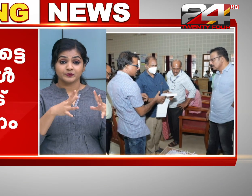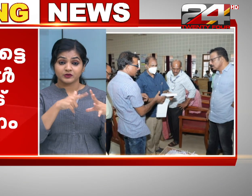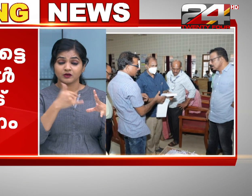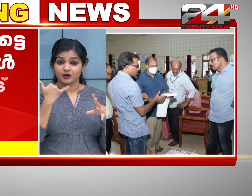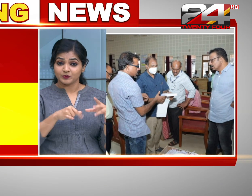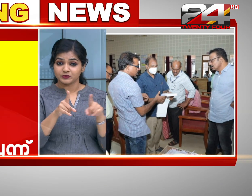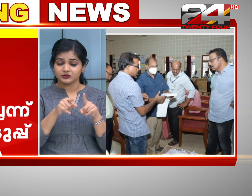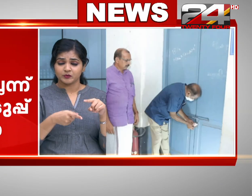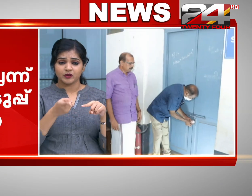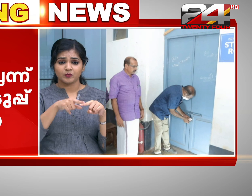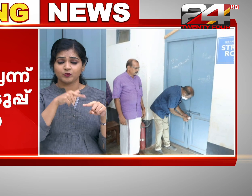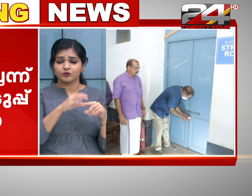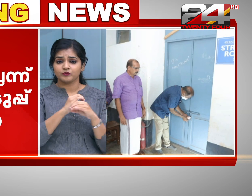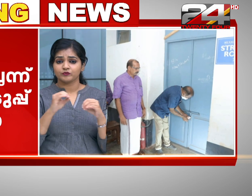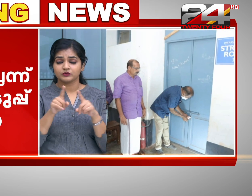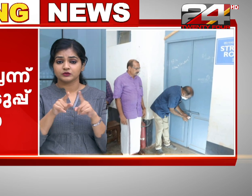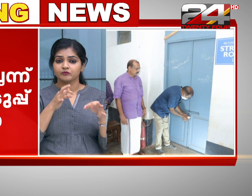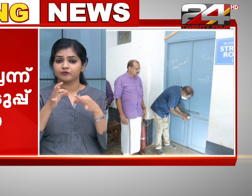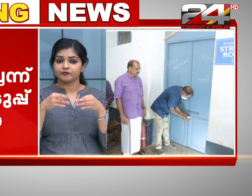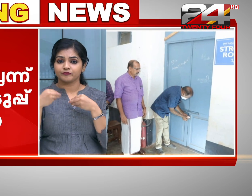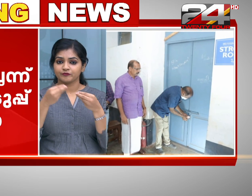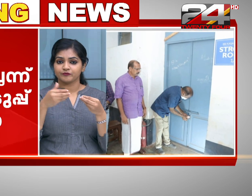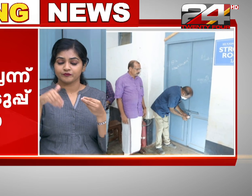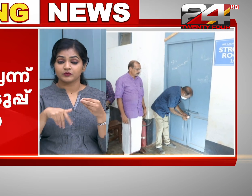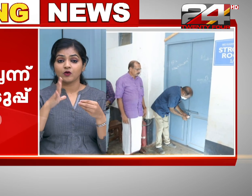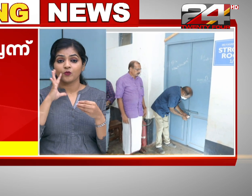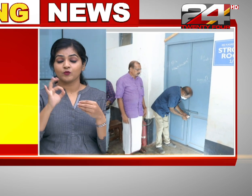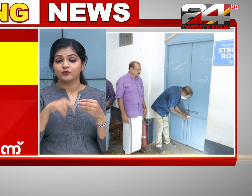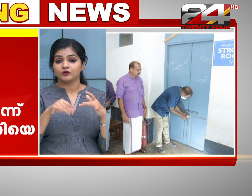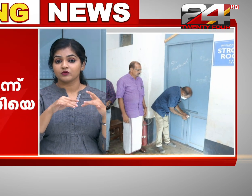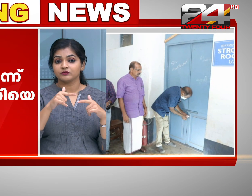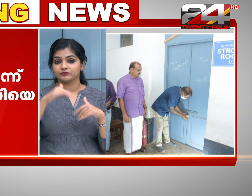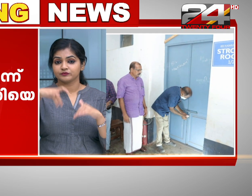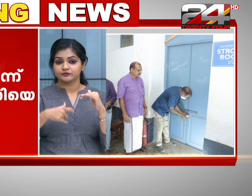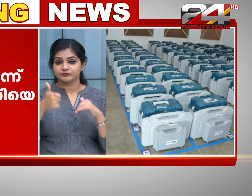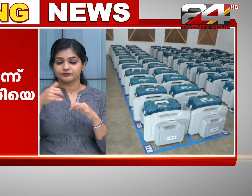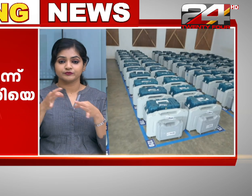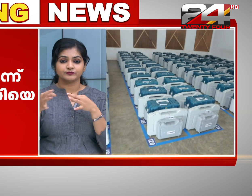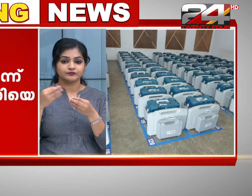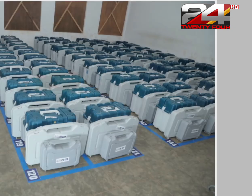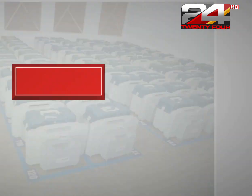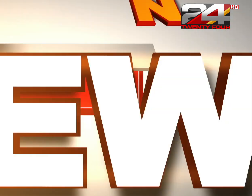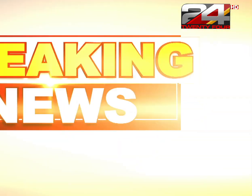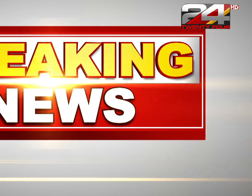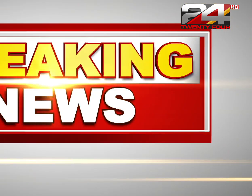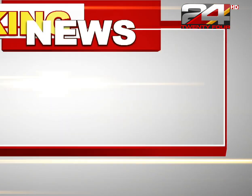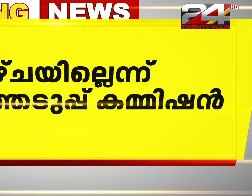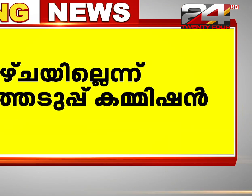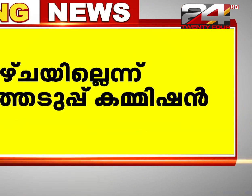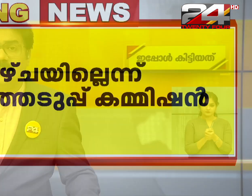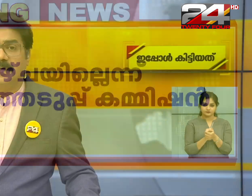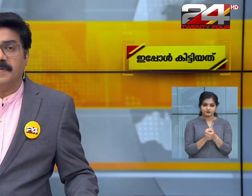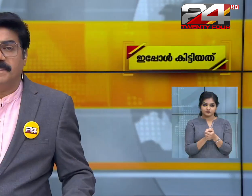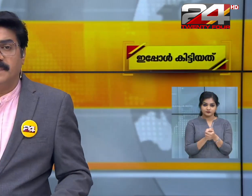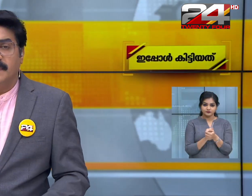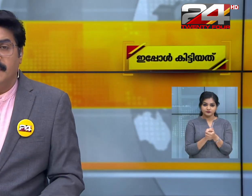നിലവിൽ വോട്ടിംഗ് മെഷീനുകളിൽ ഇല്ല എന്നുമുള്ളൊരു വിശദീകരണമാണ് നിലവിൽ മുഖ്യ തിരഞ്ഞെടുപ്പ് ഓഫീസർ നൽകുന്നത്. ഗോപികൃഷ്ണൻ. MG പ്രതീഷാണ് തിരുവനന്തപുരത്ത്